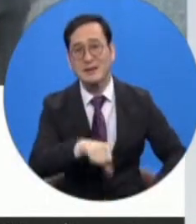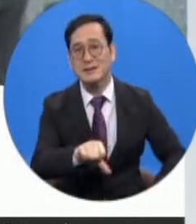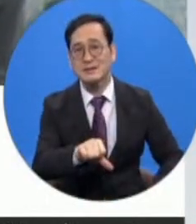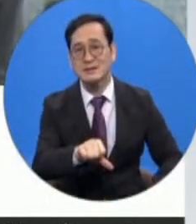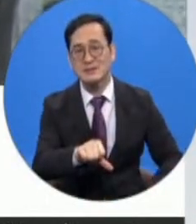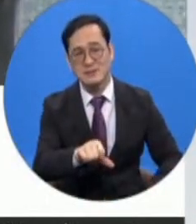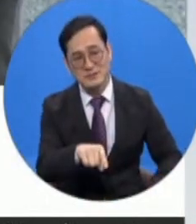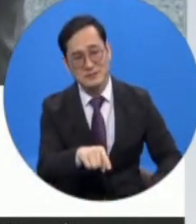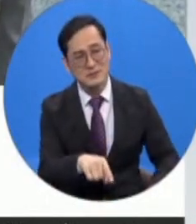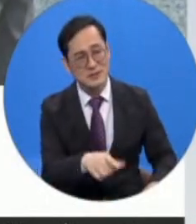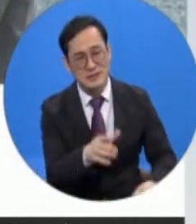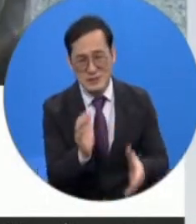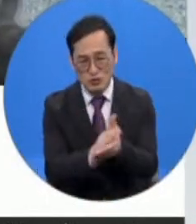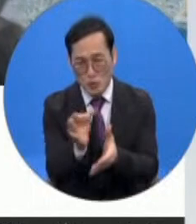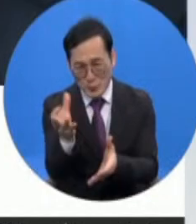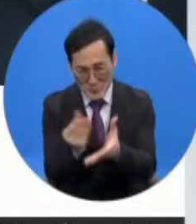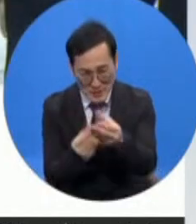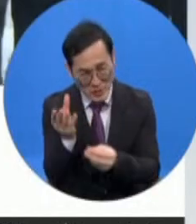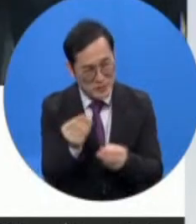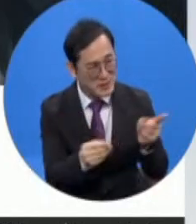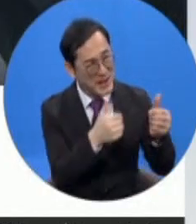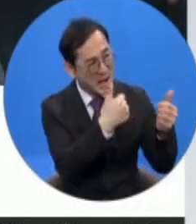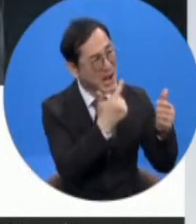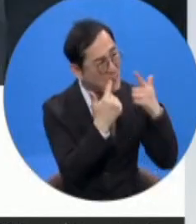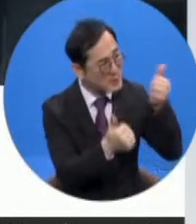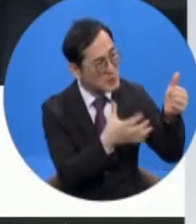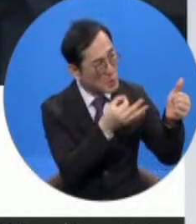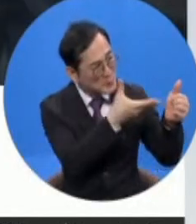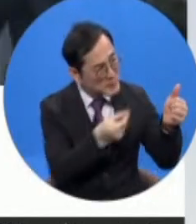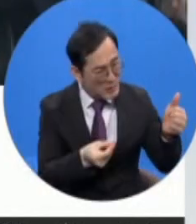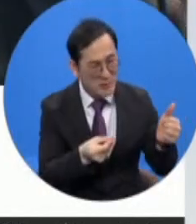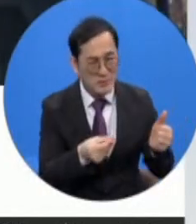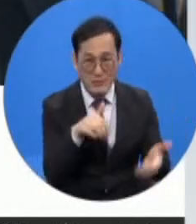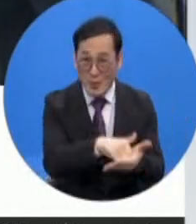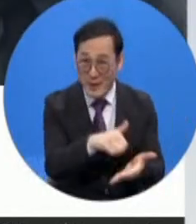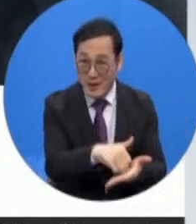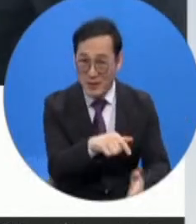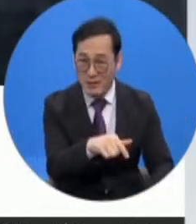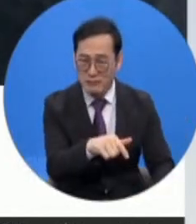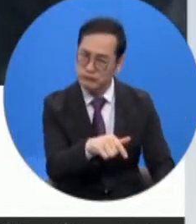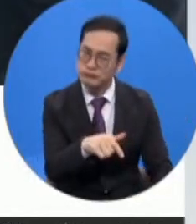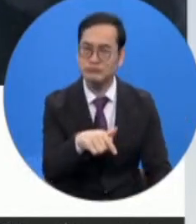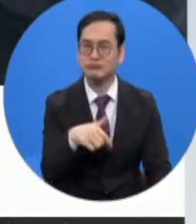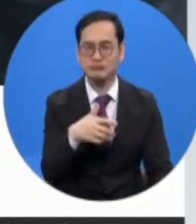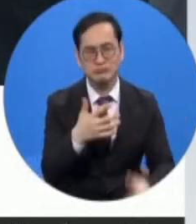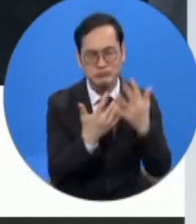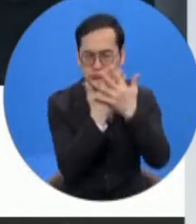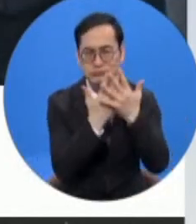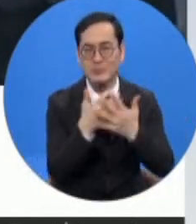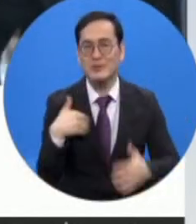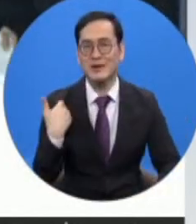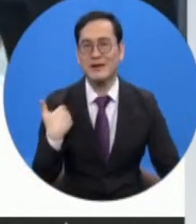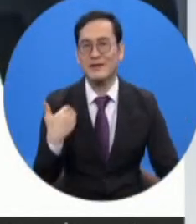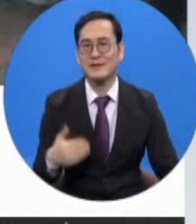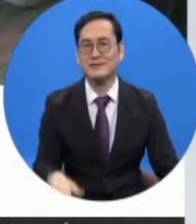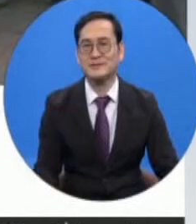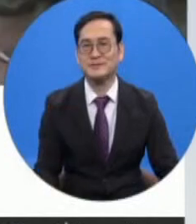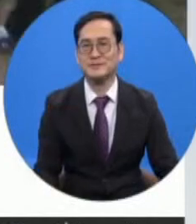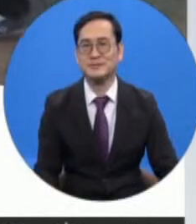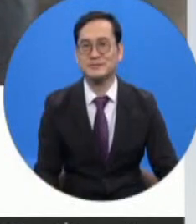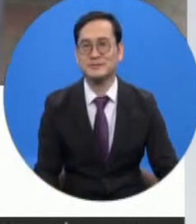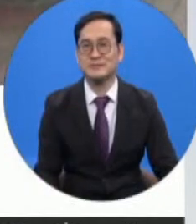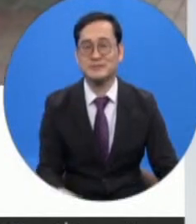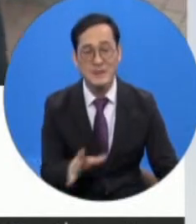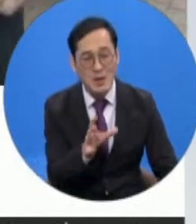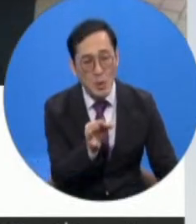빌렸거나 친구한테 돈을 빌렸거나 그러지는 않았겠죠. 그런데 지금 나오는 그 금액은 제가 봤을 때 아주 큰